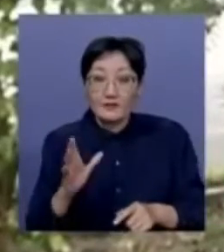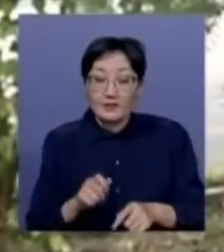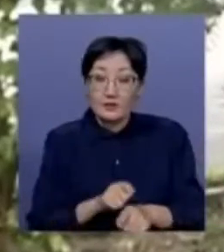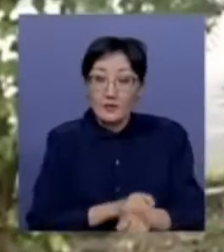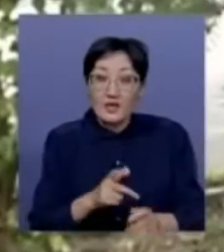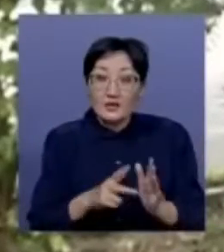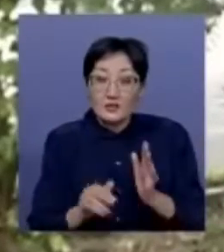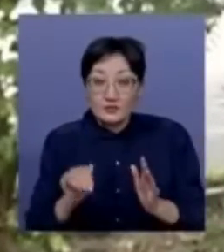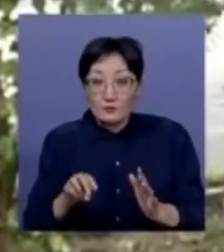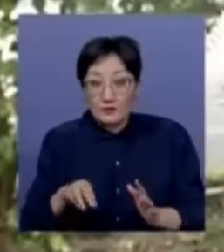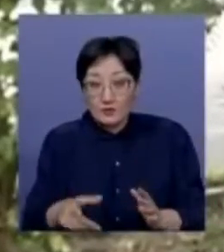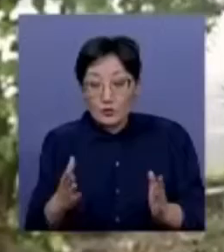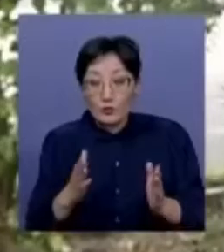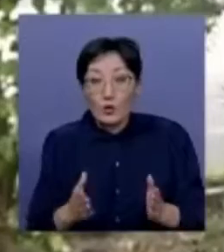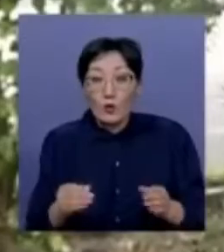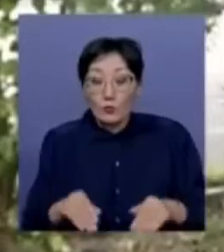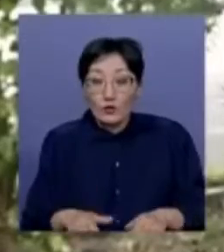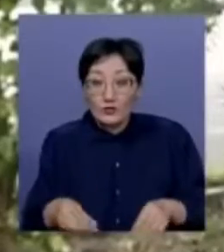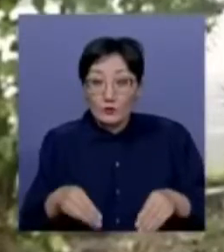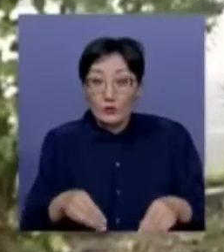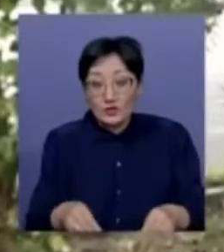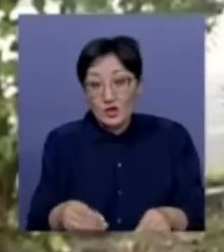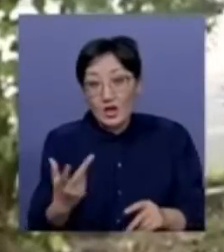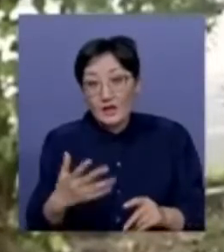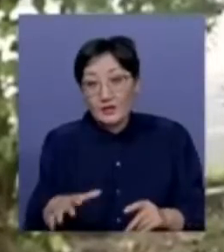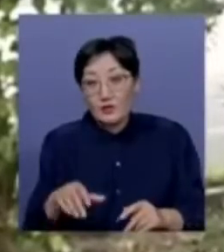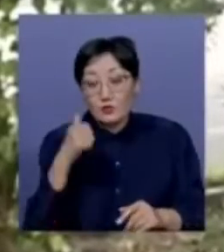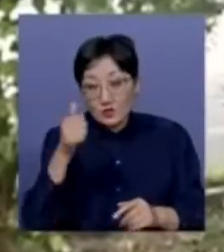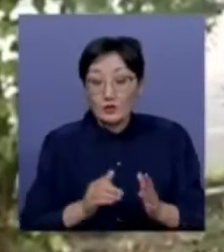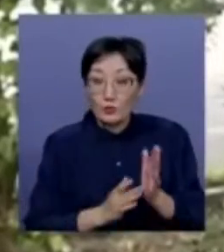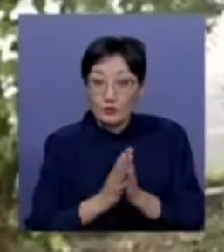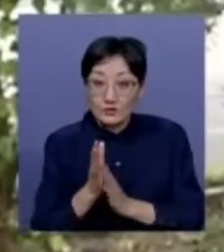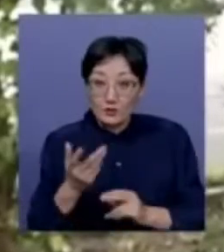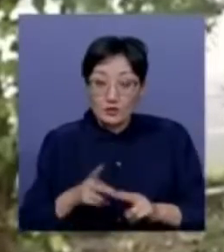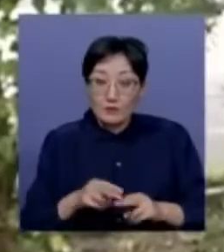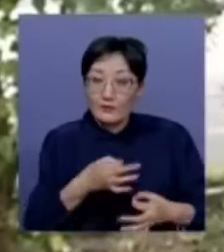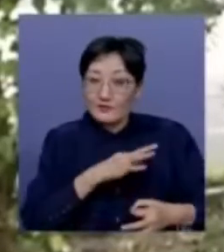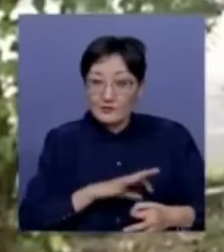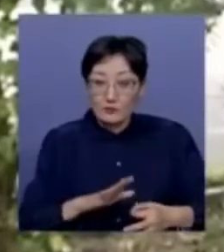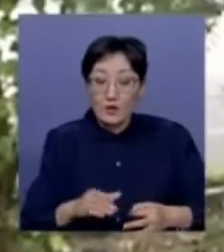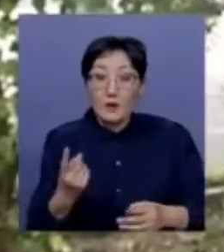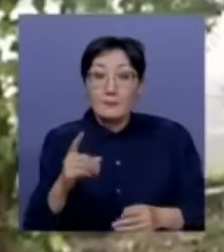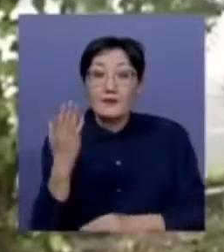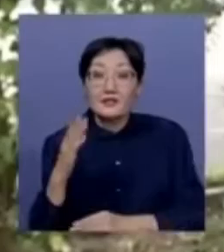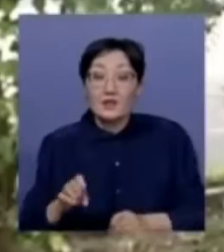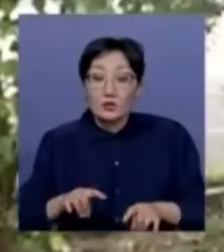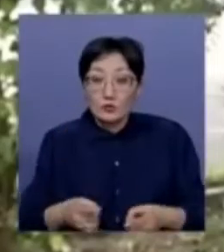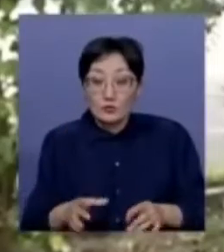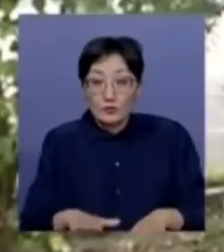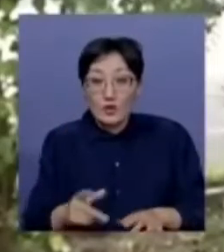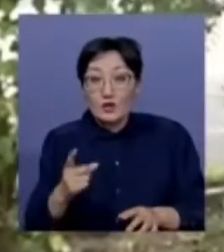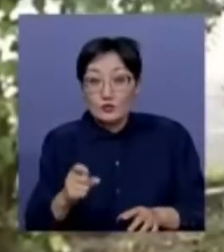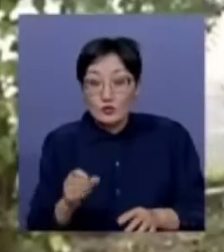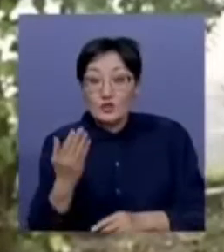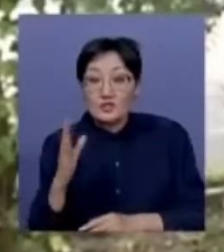80 мың теңге. Ал орнына отырғызылатын 3 ағаш кемінде 50 жылда өседі. Яғни бұл тиімсіз. Тек бір тал кесілсе орнына 100-ін